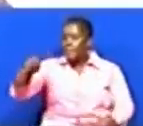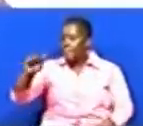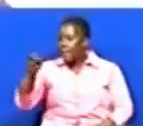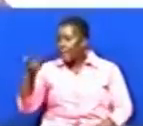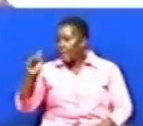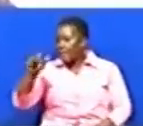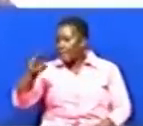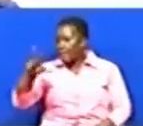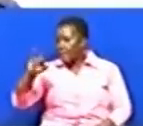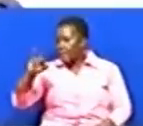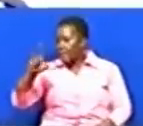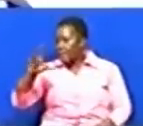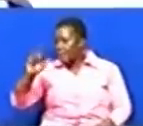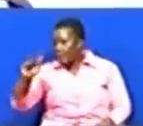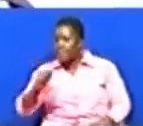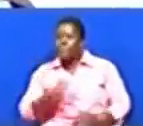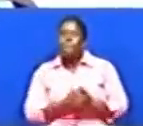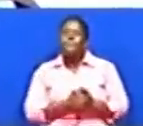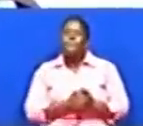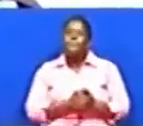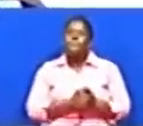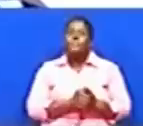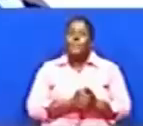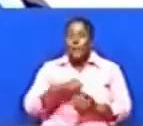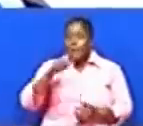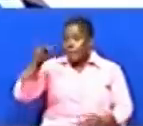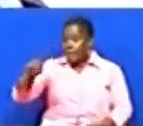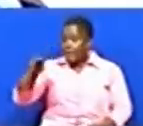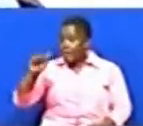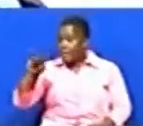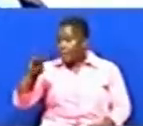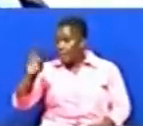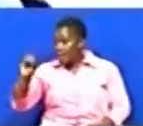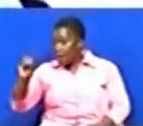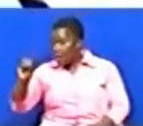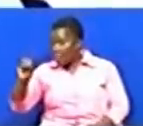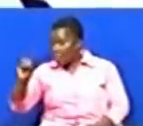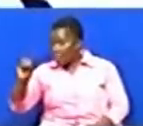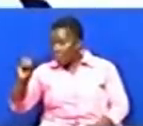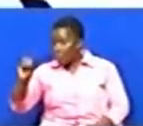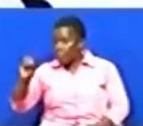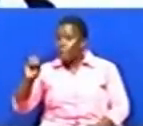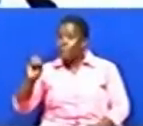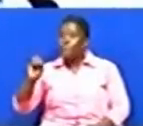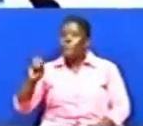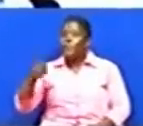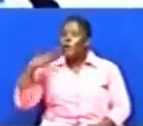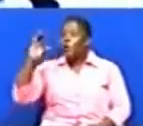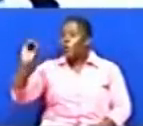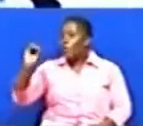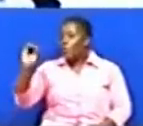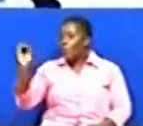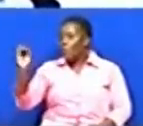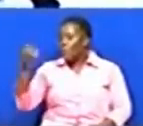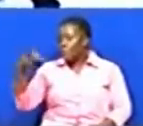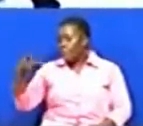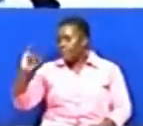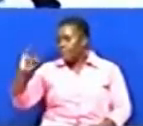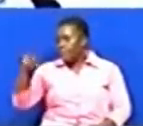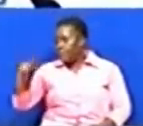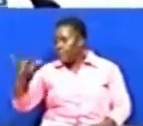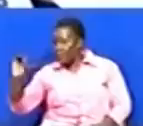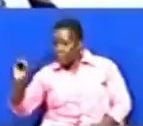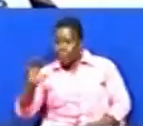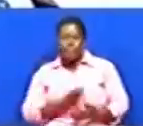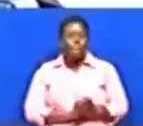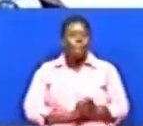advocate Mariela Nicodemus Gaspar, ndugu Nalo G O M Opio,